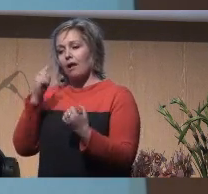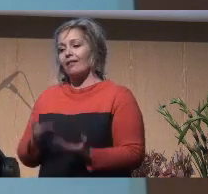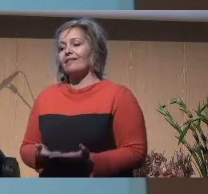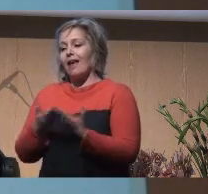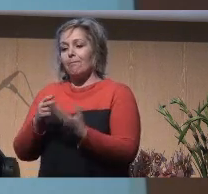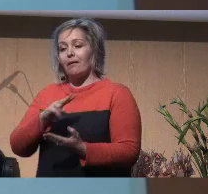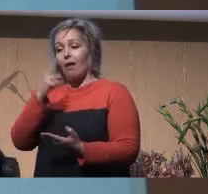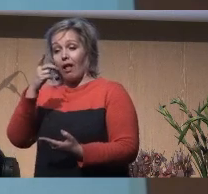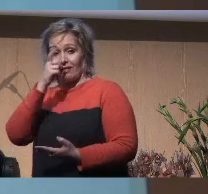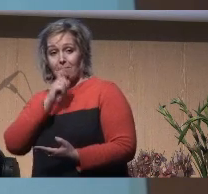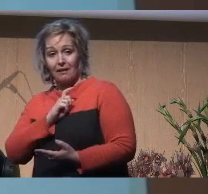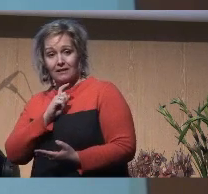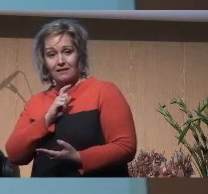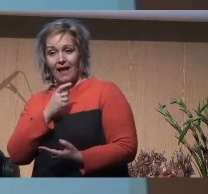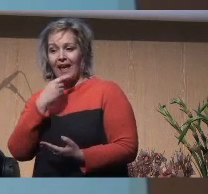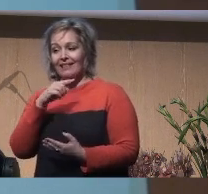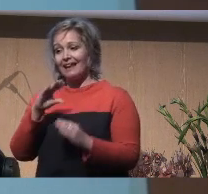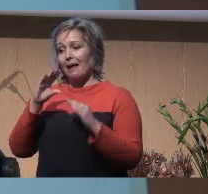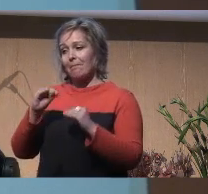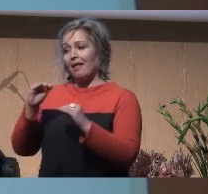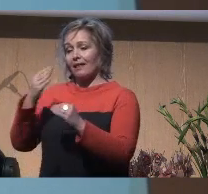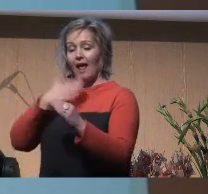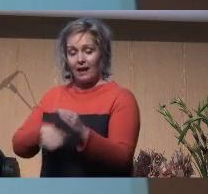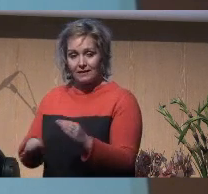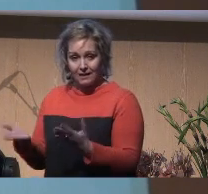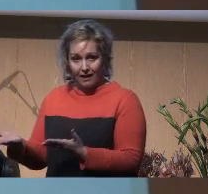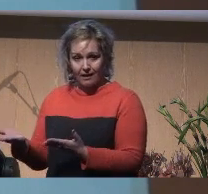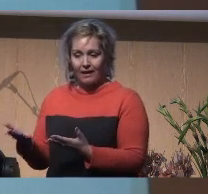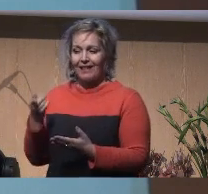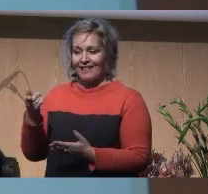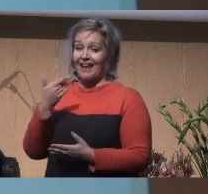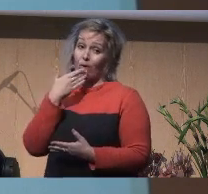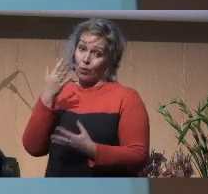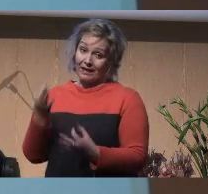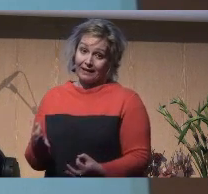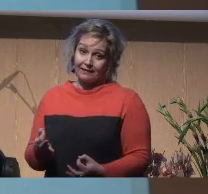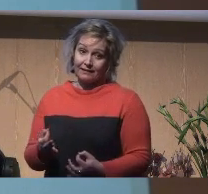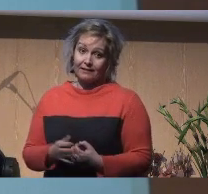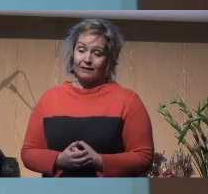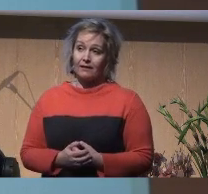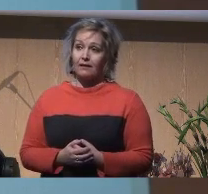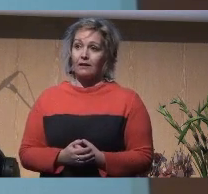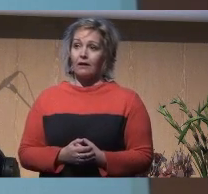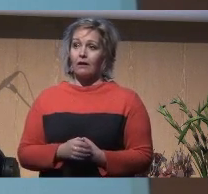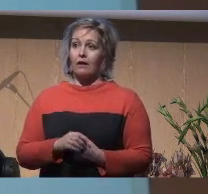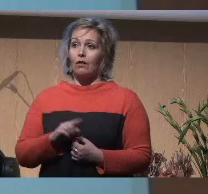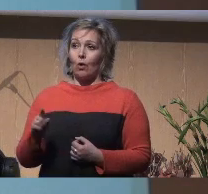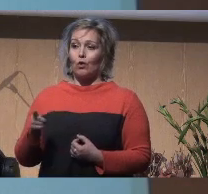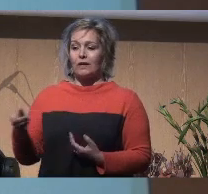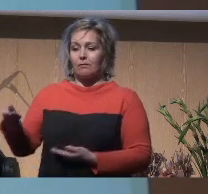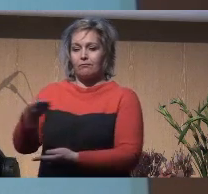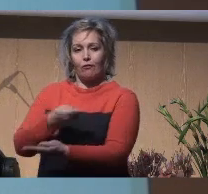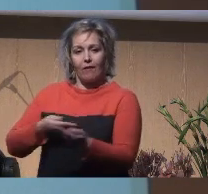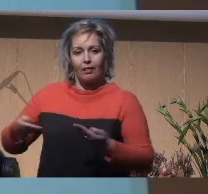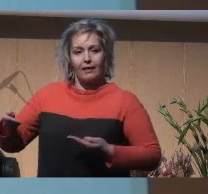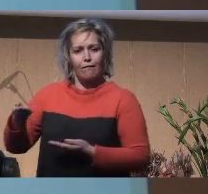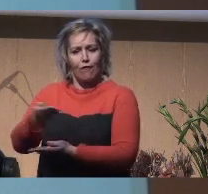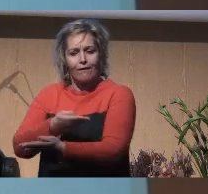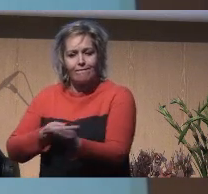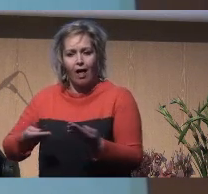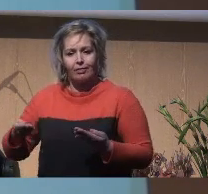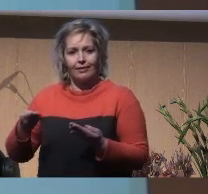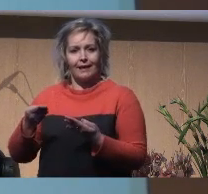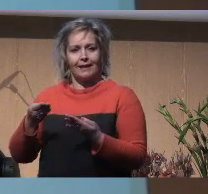annet menneske til en bedre helse, er en god ting når den forvaltes rett, når den forvaltes